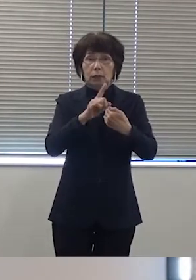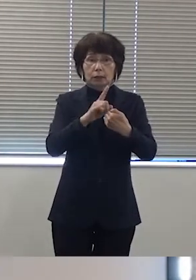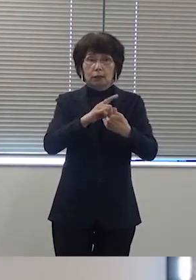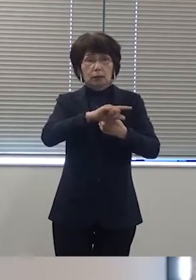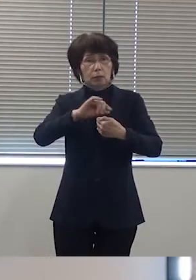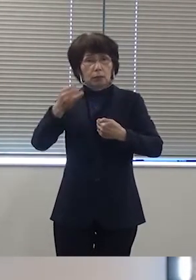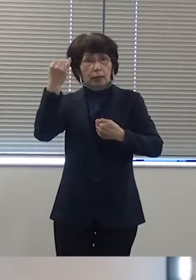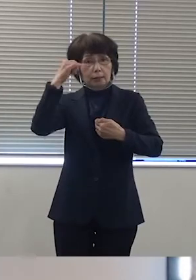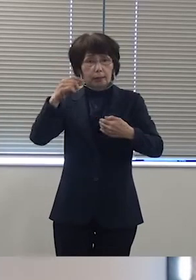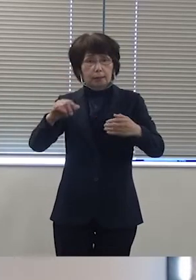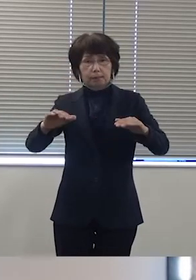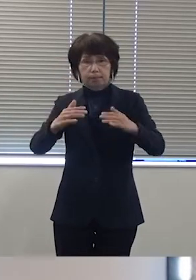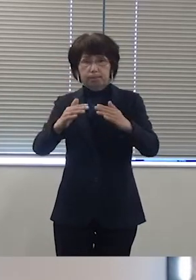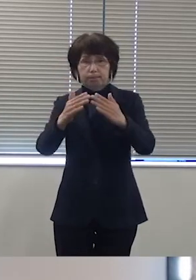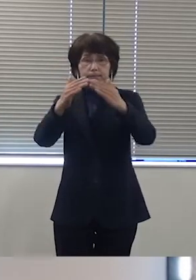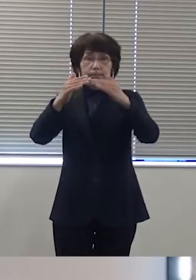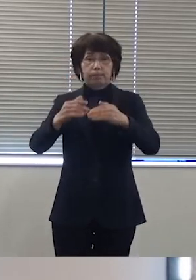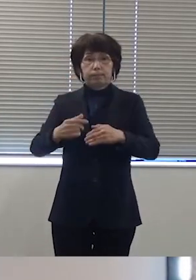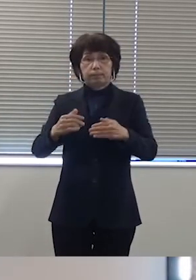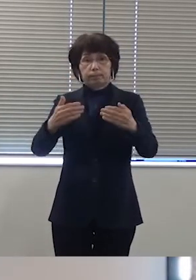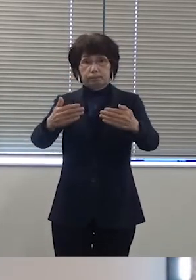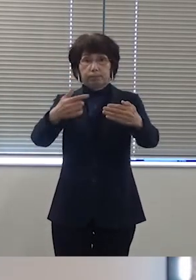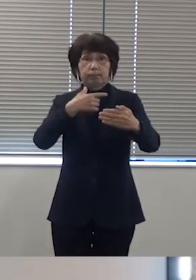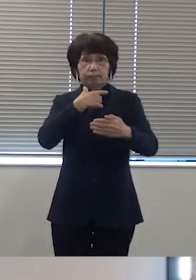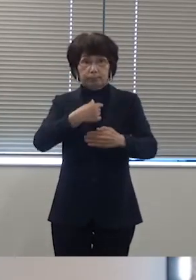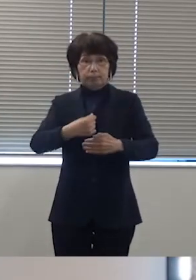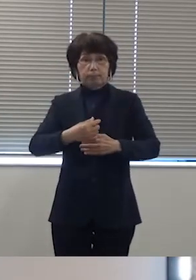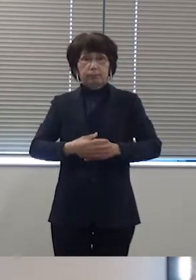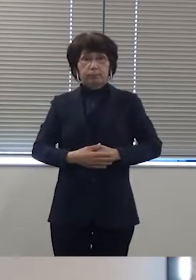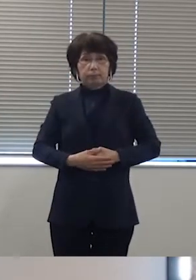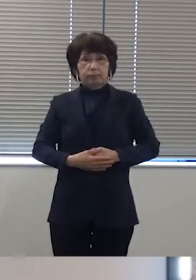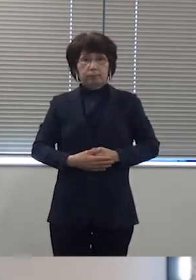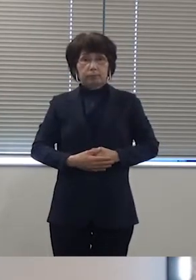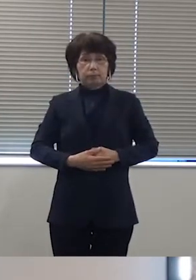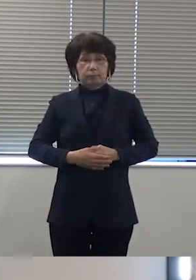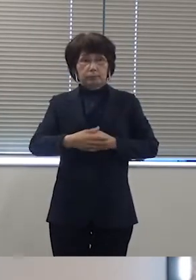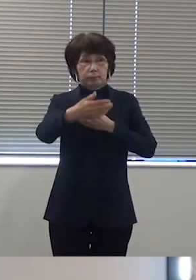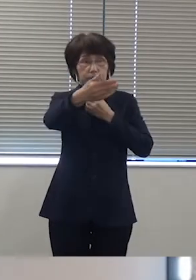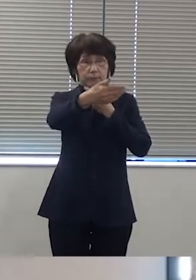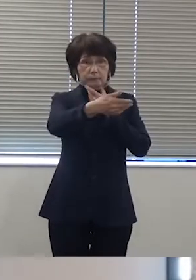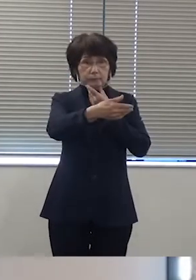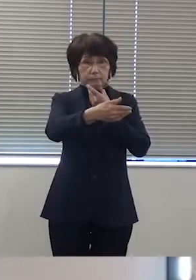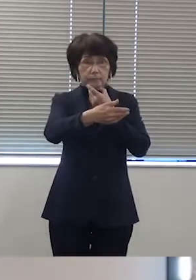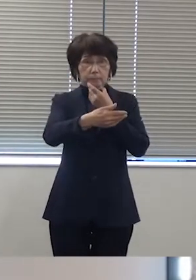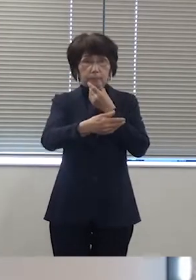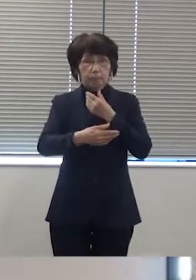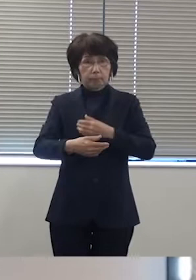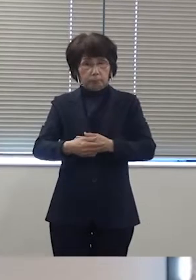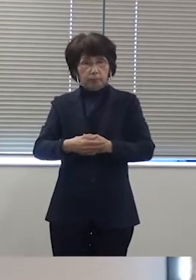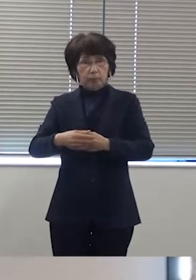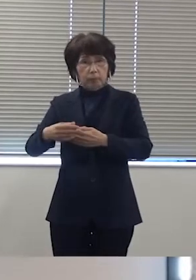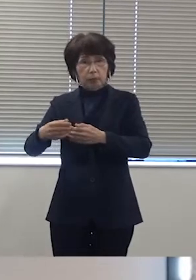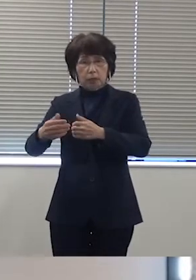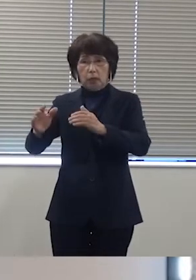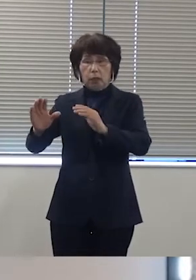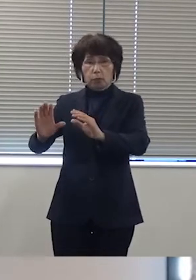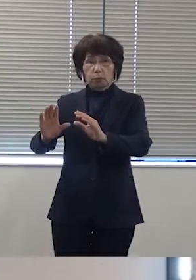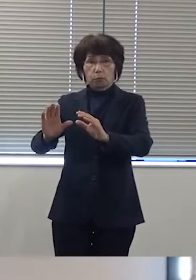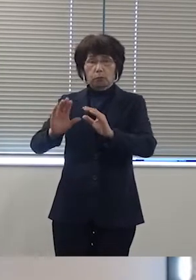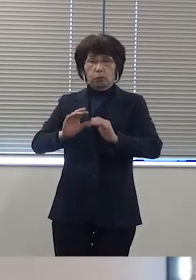主に物資の受援ということですか。職員とか、あるいはボランティアとか、 ボランティア、 その部分はどういうふう